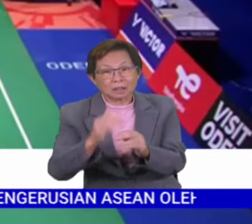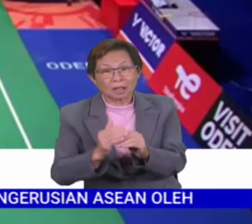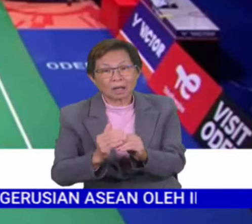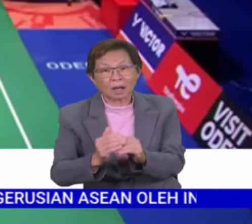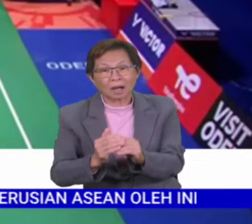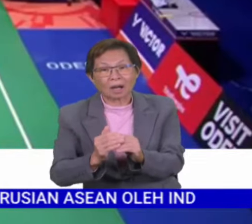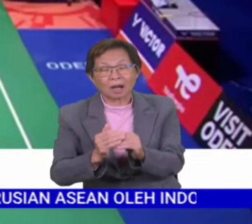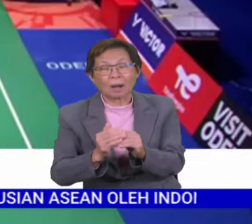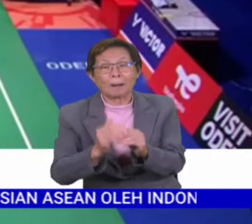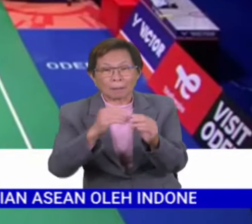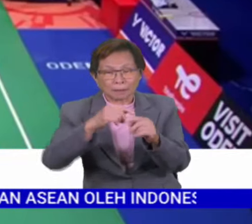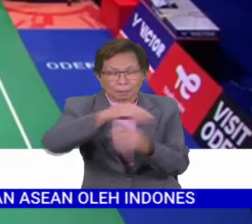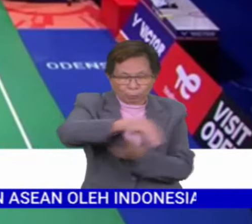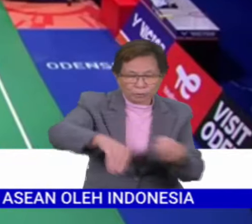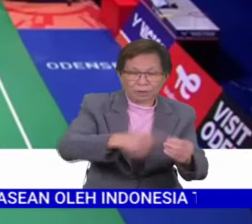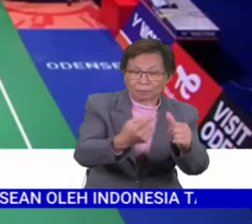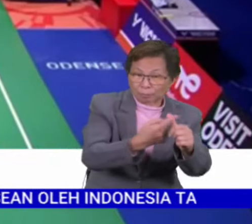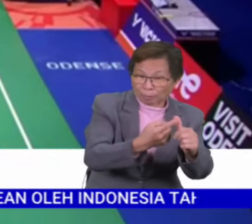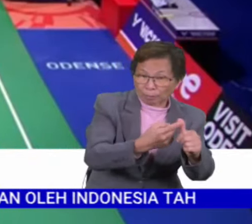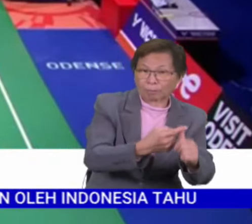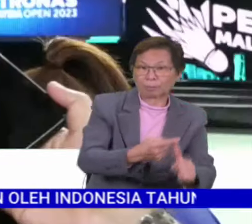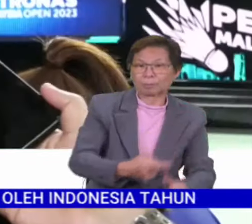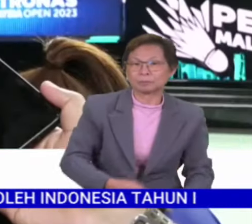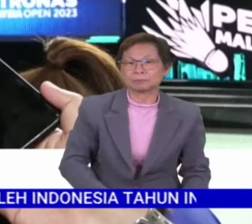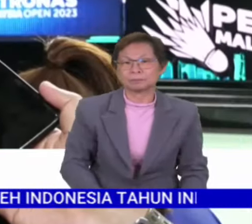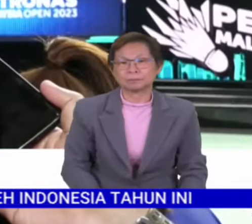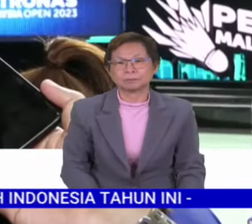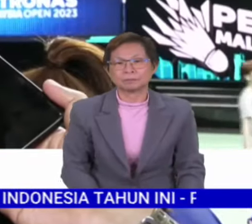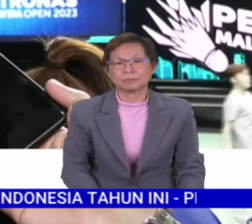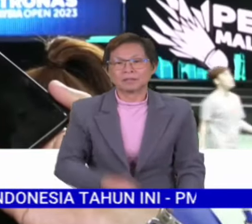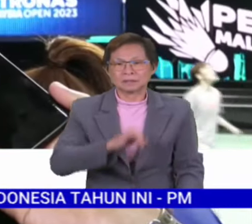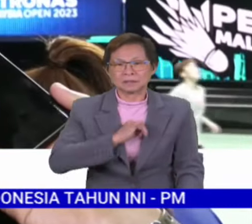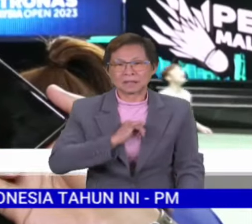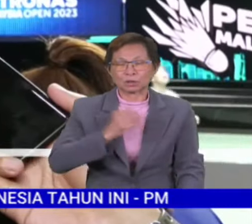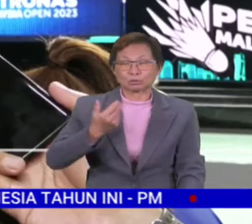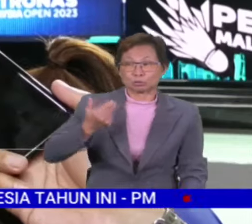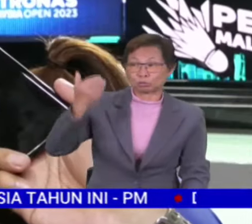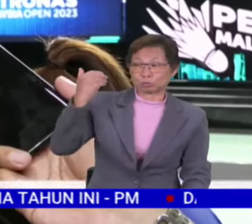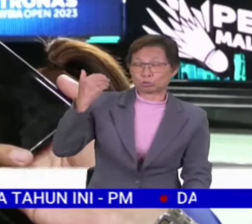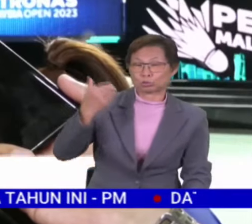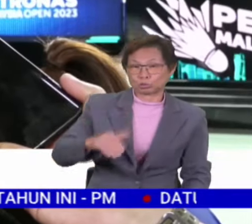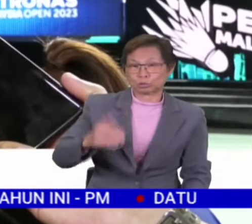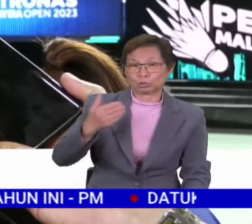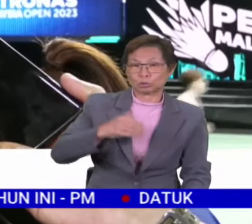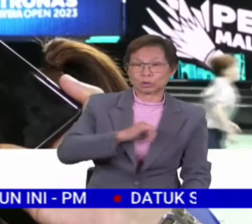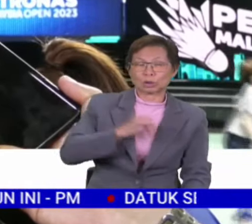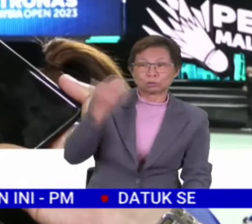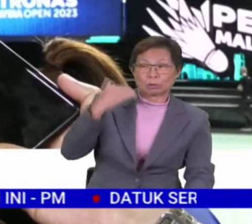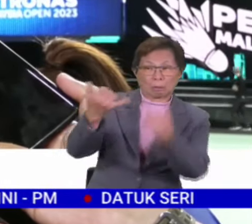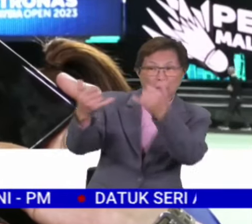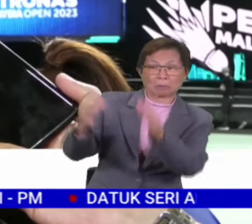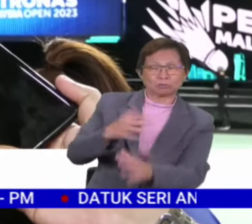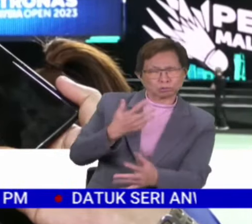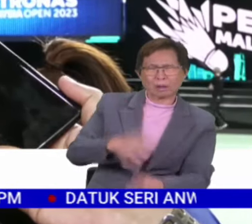Kodai Narauka pada pusingan pertama. Dan macam saya sebelum saya pun sudah cakap, dia memang satu player